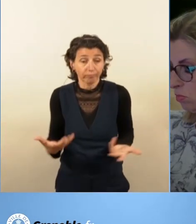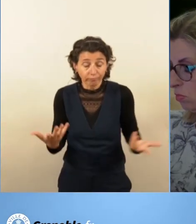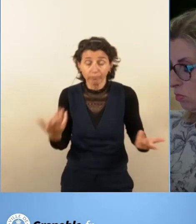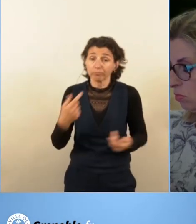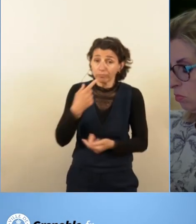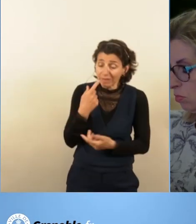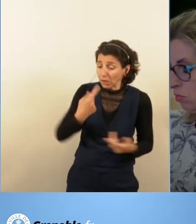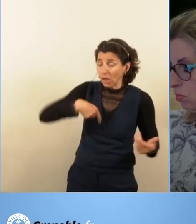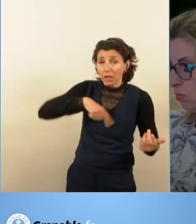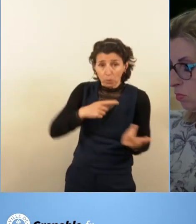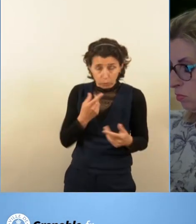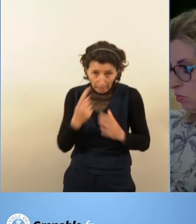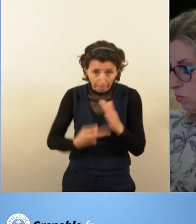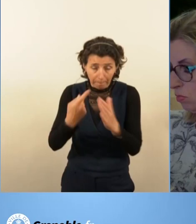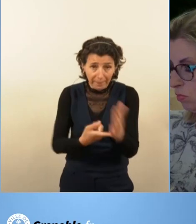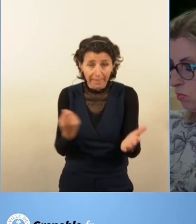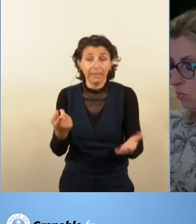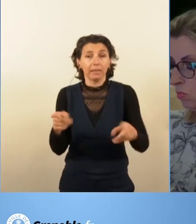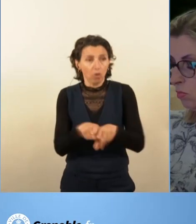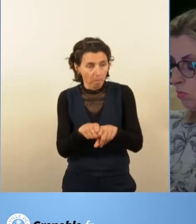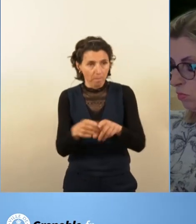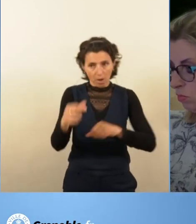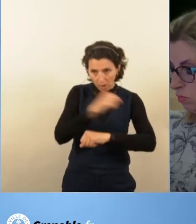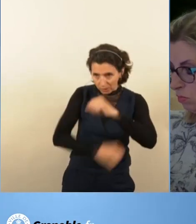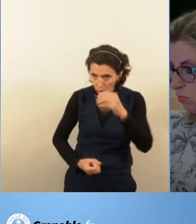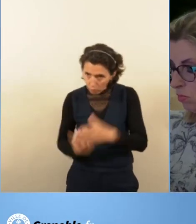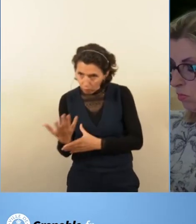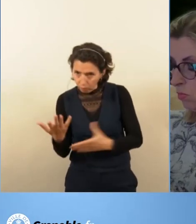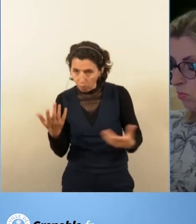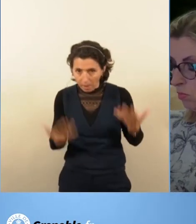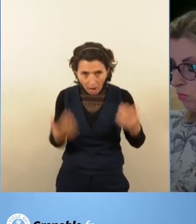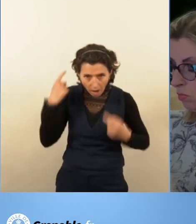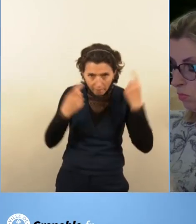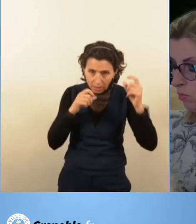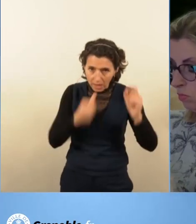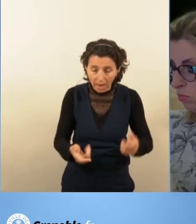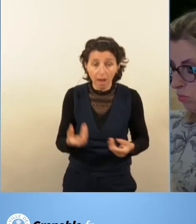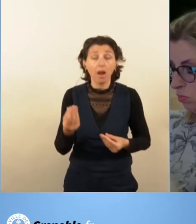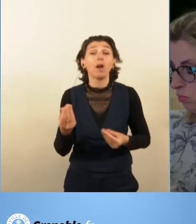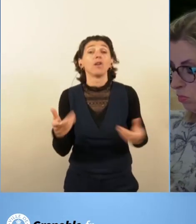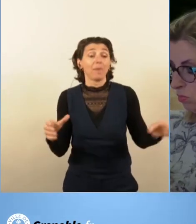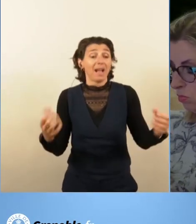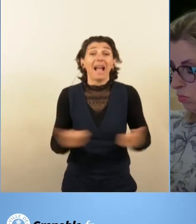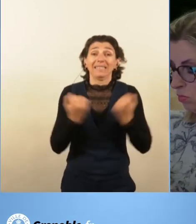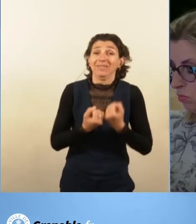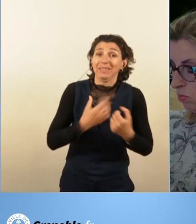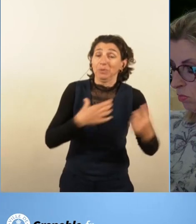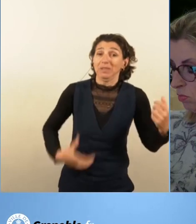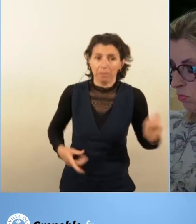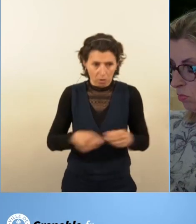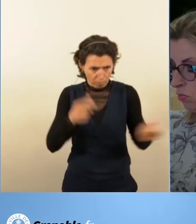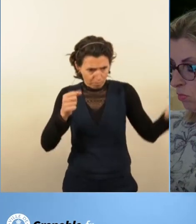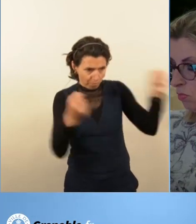pas une restructuration une réorganisation d'activités municipales vous ne pourrez pas faire face à ces obligations